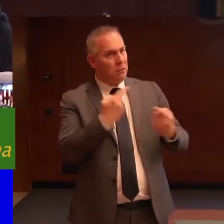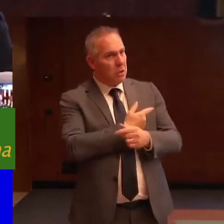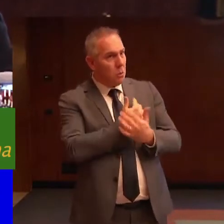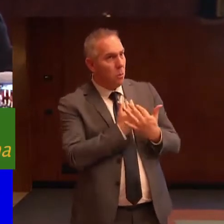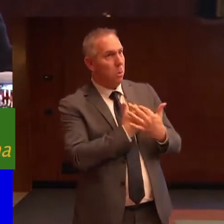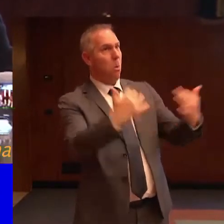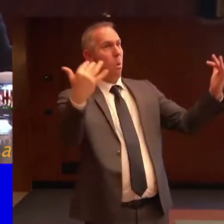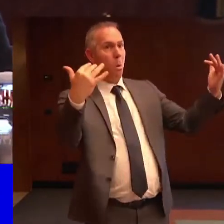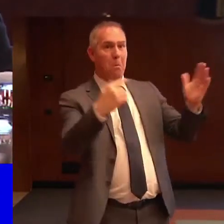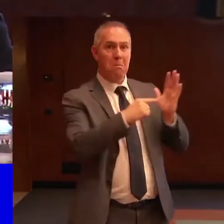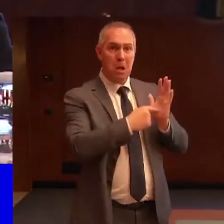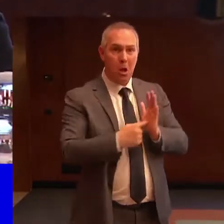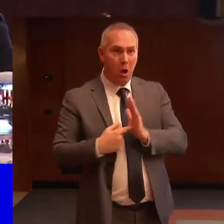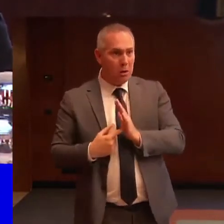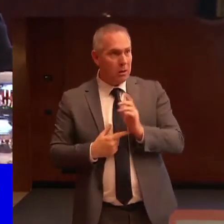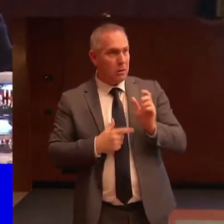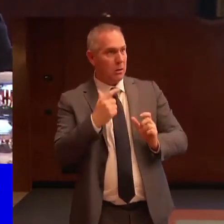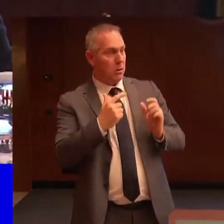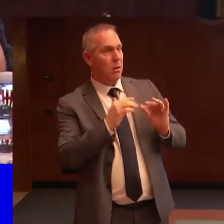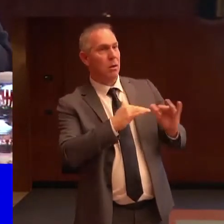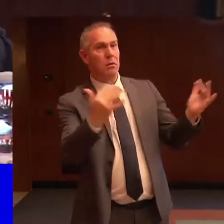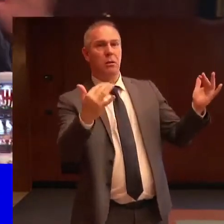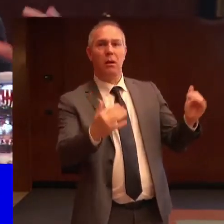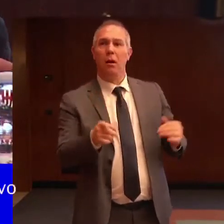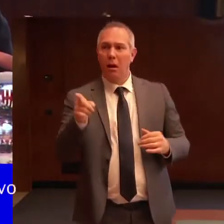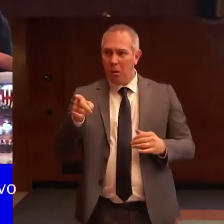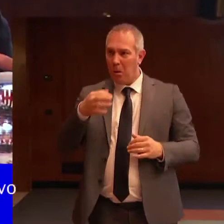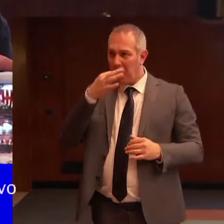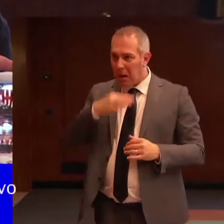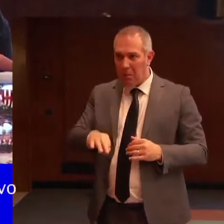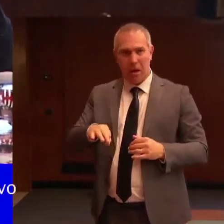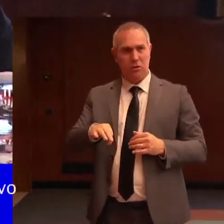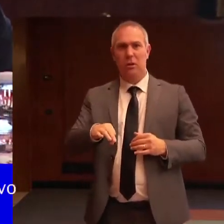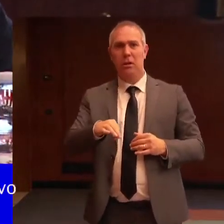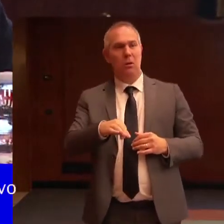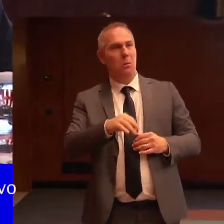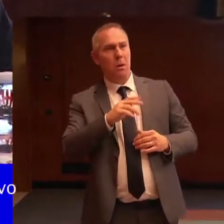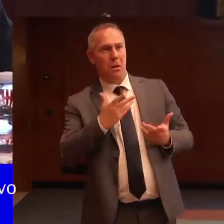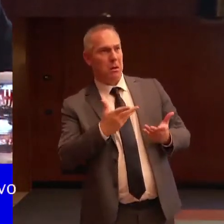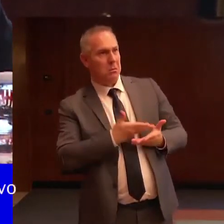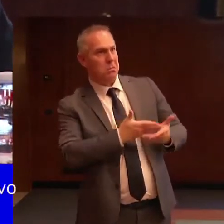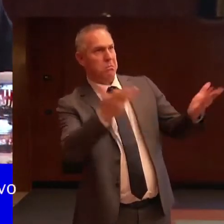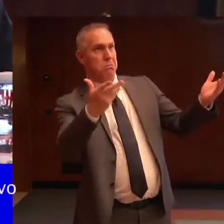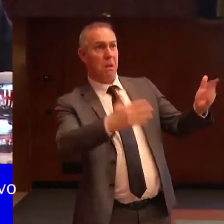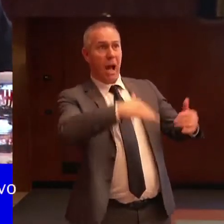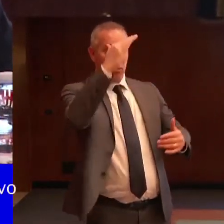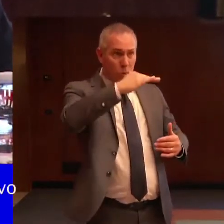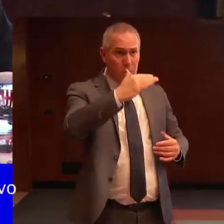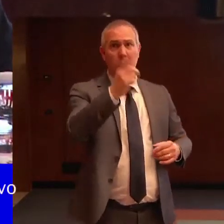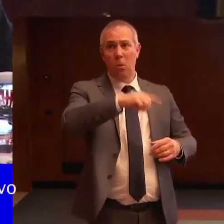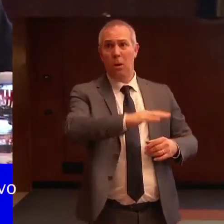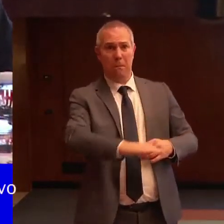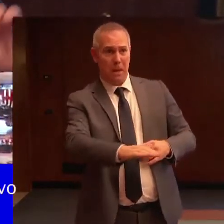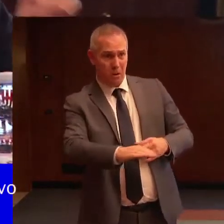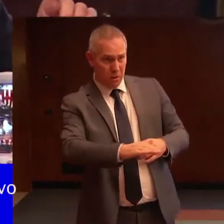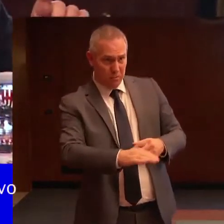Bene, uno dei suoi pregi è anche quello di riuscire a parlare non solo alla fascia adulta, ma anche ai più piccoli. Un'amica che sapeva che venivo